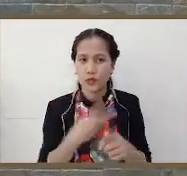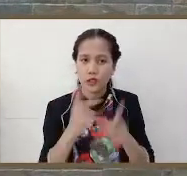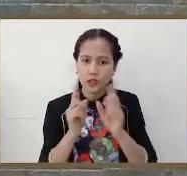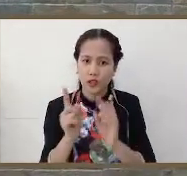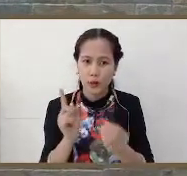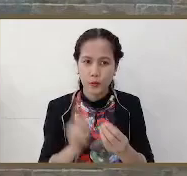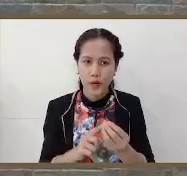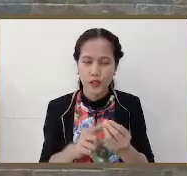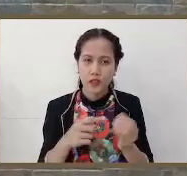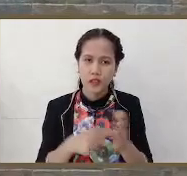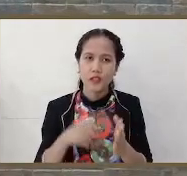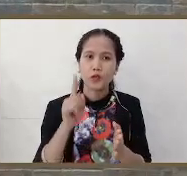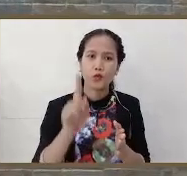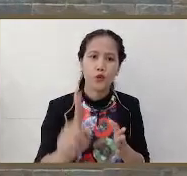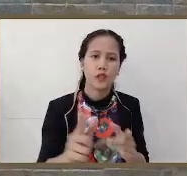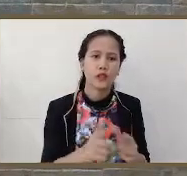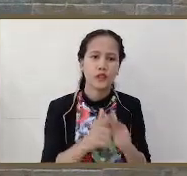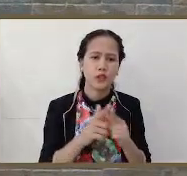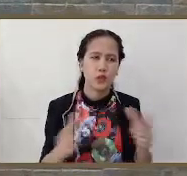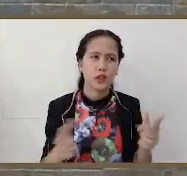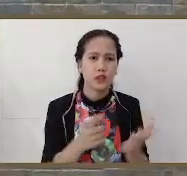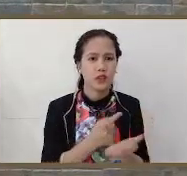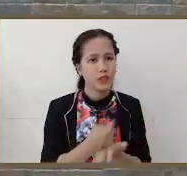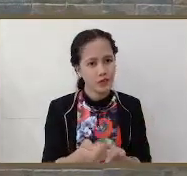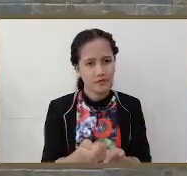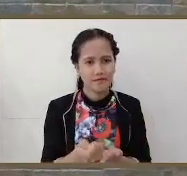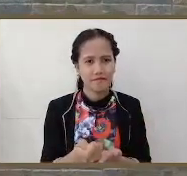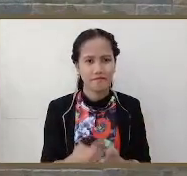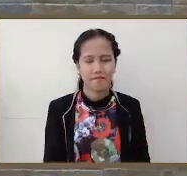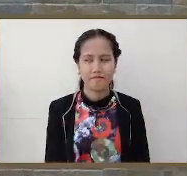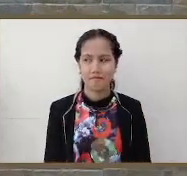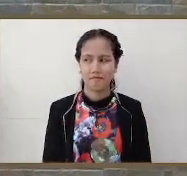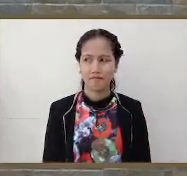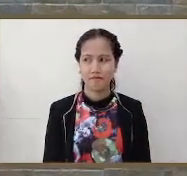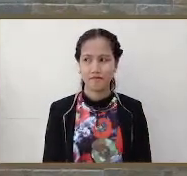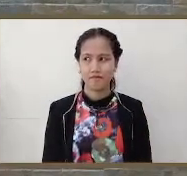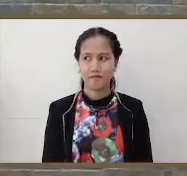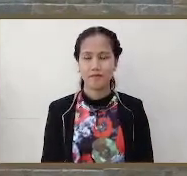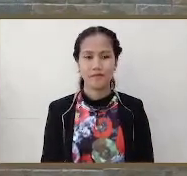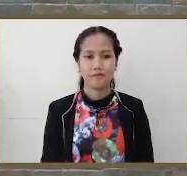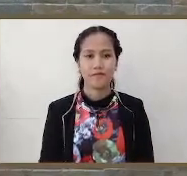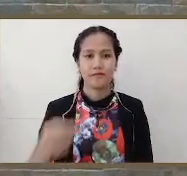message. Hebrews chapter 10, verse number 26.